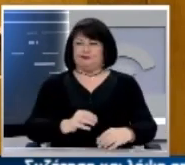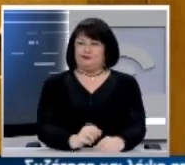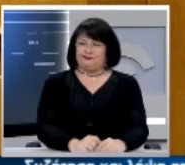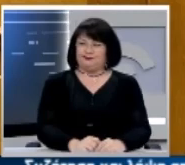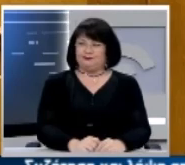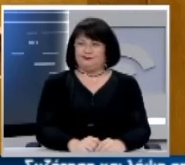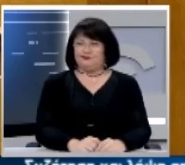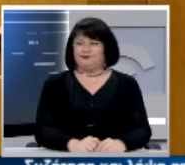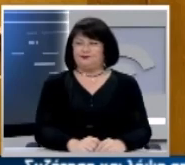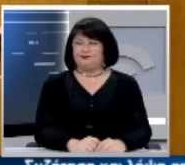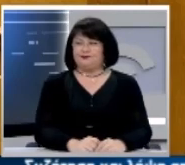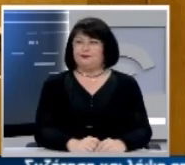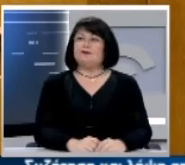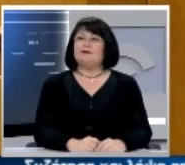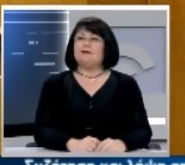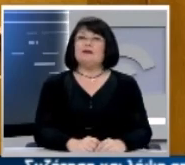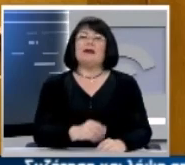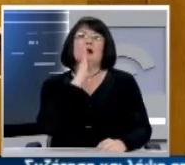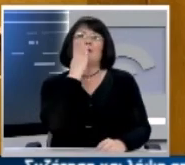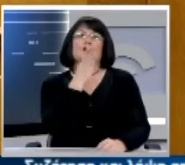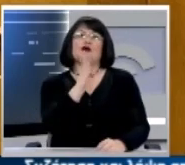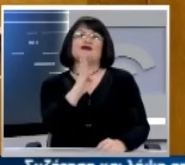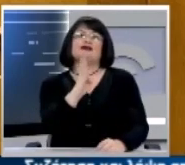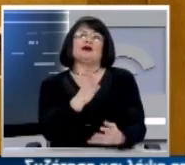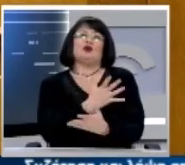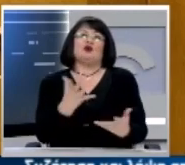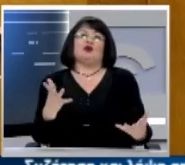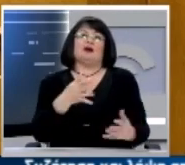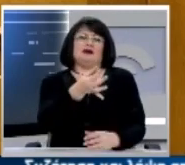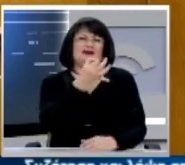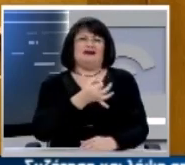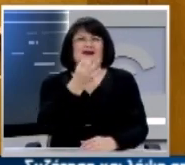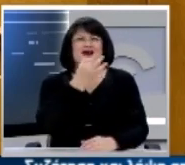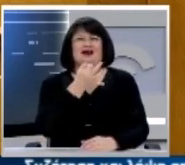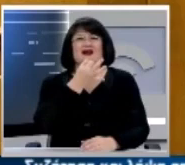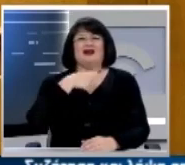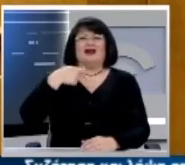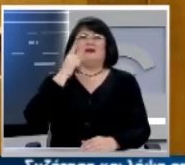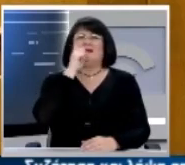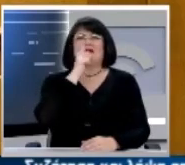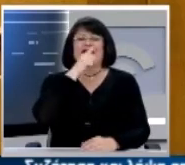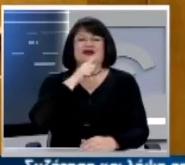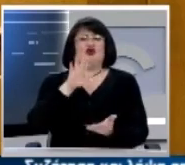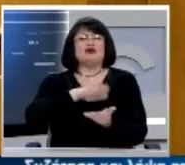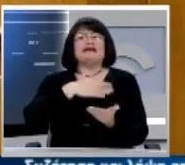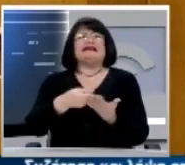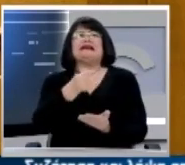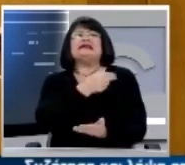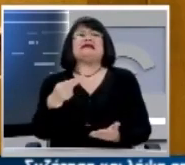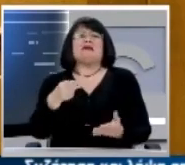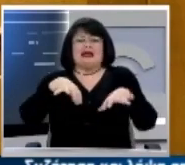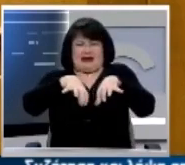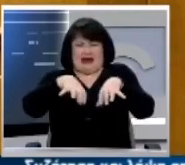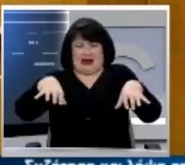Και ήταν μεγίστη υποκρισία να χρησιμοποιηθούν αυτές οι νομικές ψευδοερμηνείες περί του διαχωρισμού